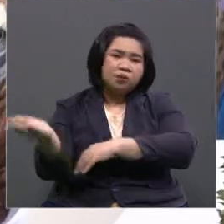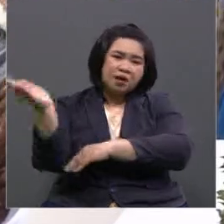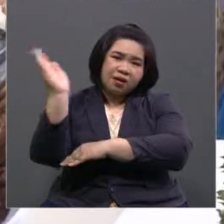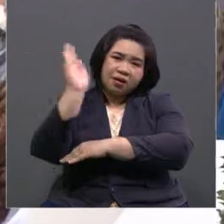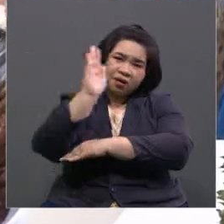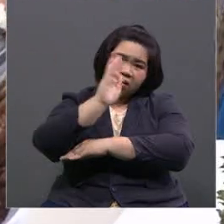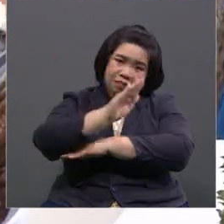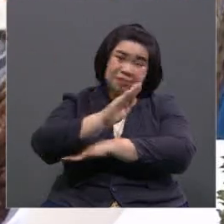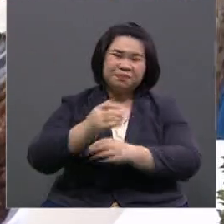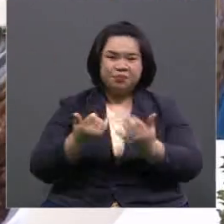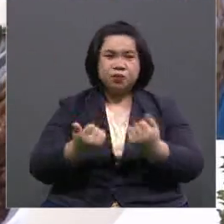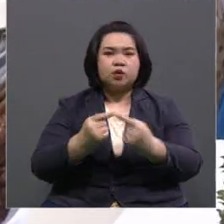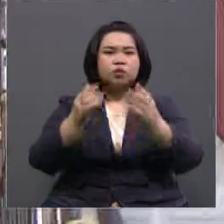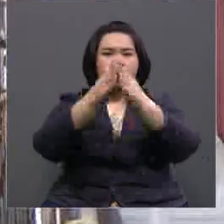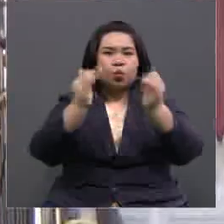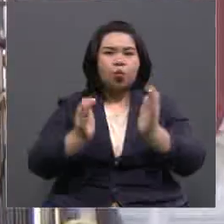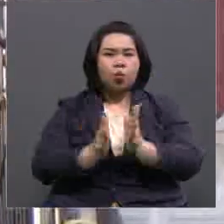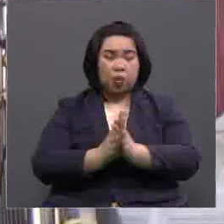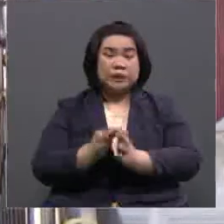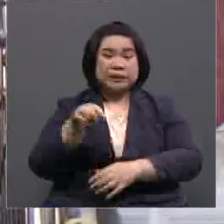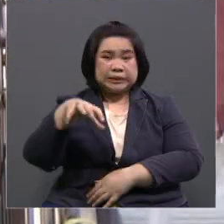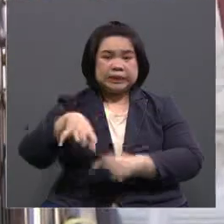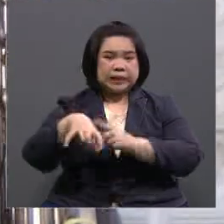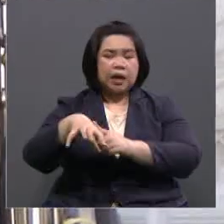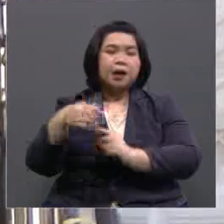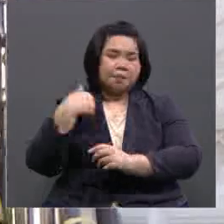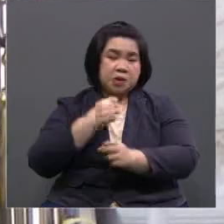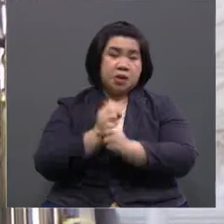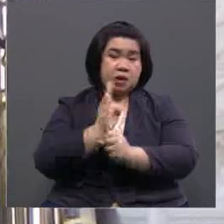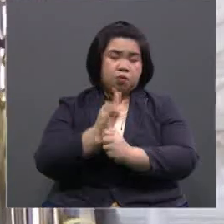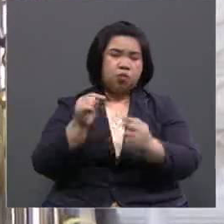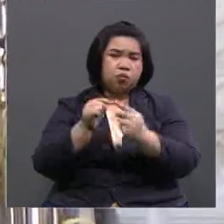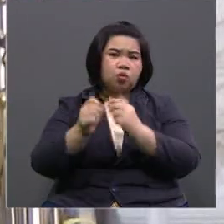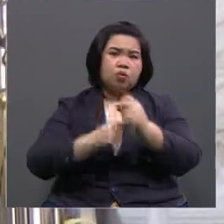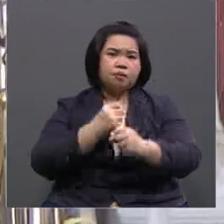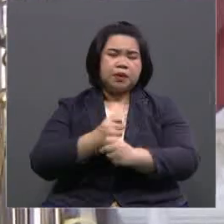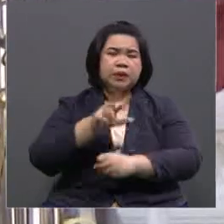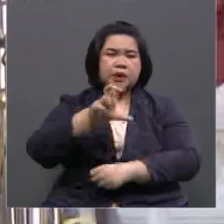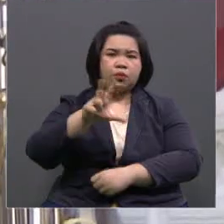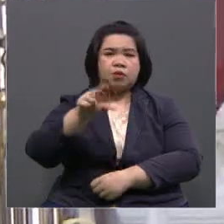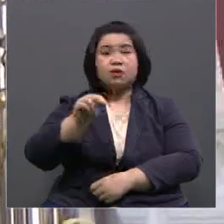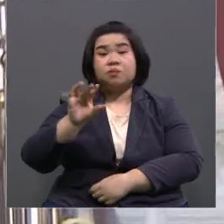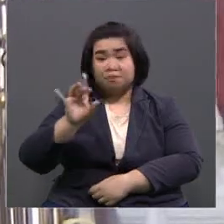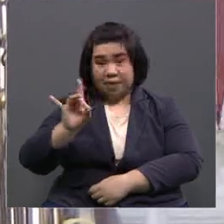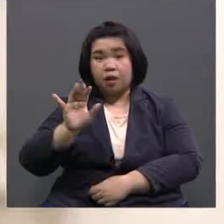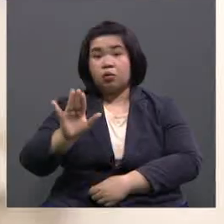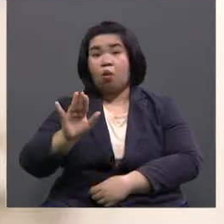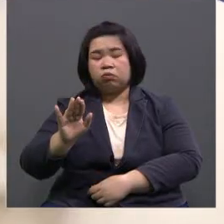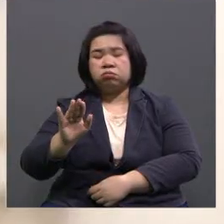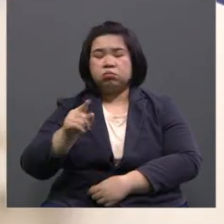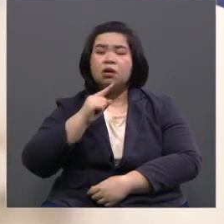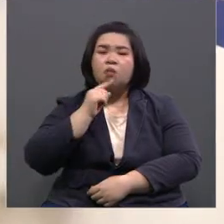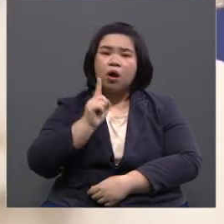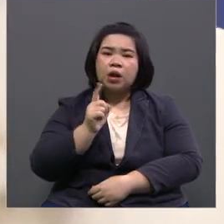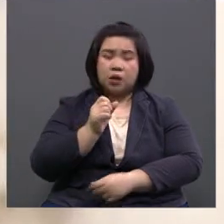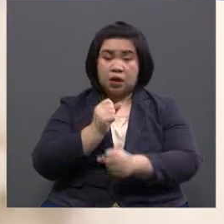าประกอบกับช่วงนี้ที่วัดมหาธาตุเนี่ยเขามีบุญสมโภชครบรอบ338ปีของทางวัดนะครับที่จะกำหน